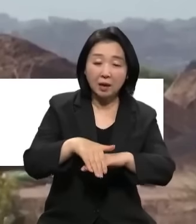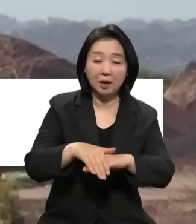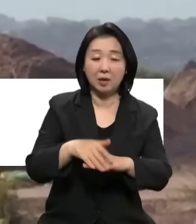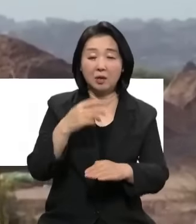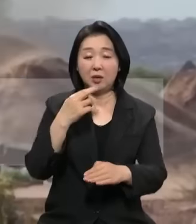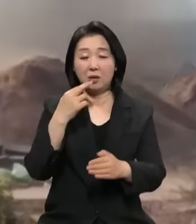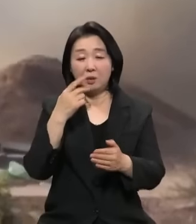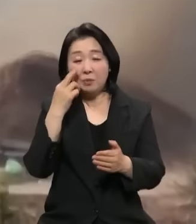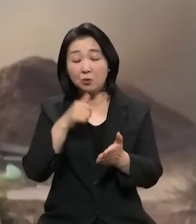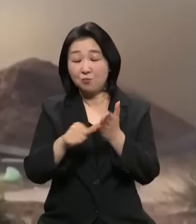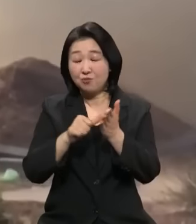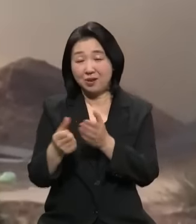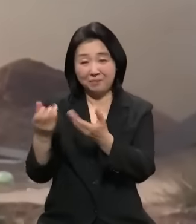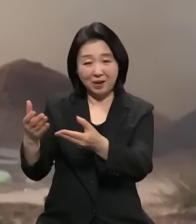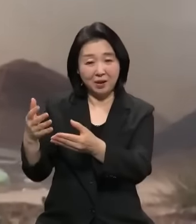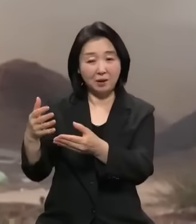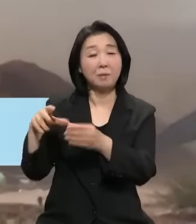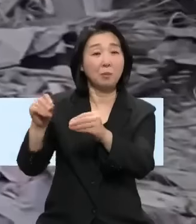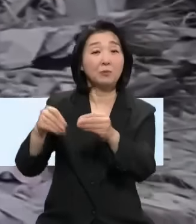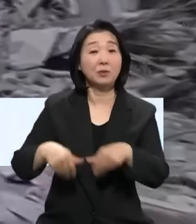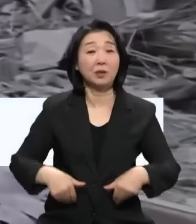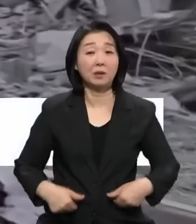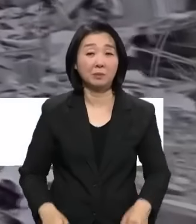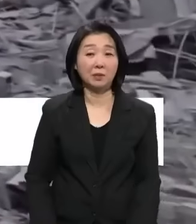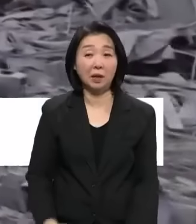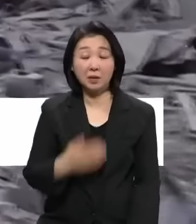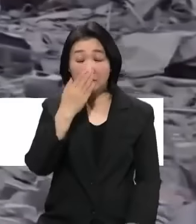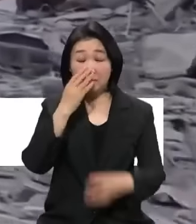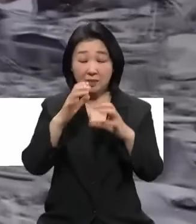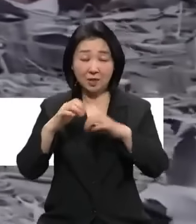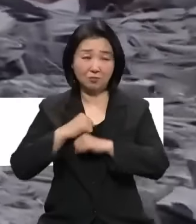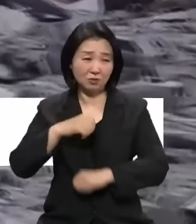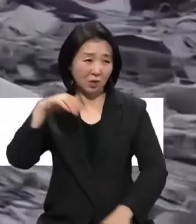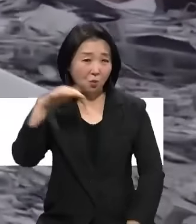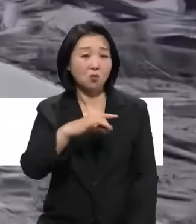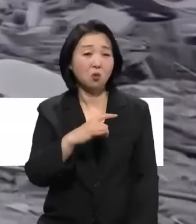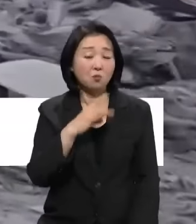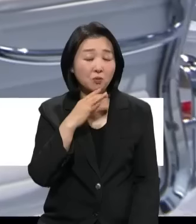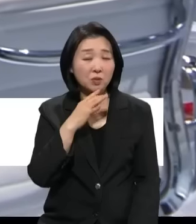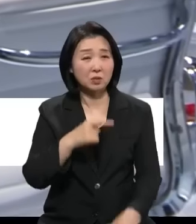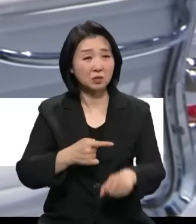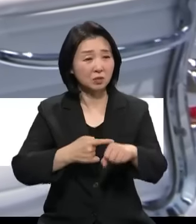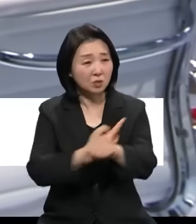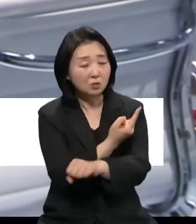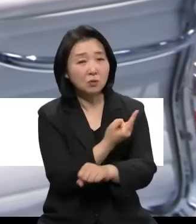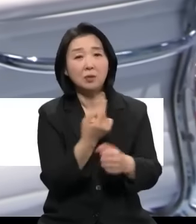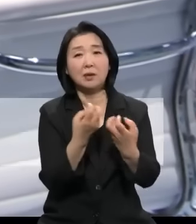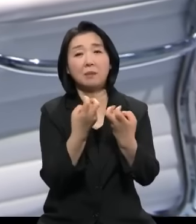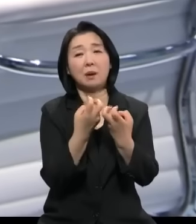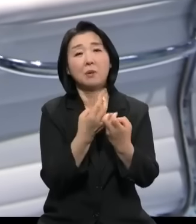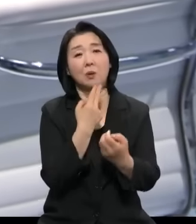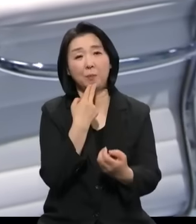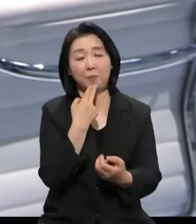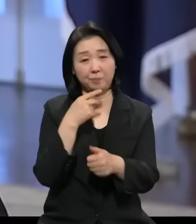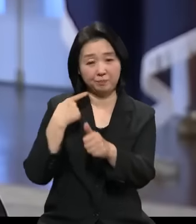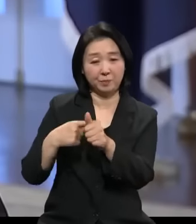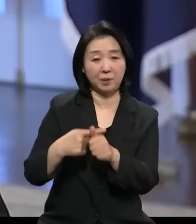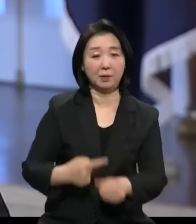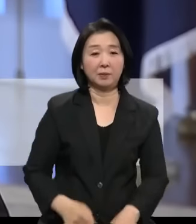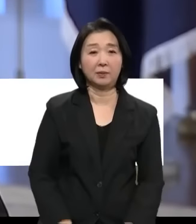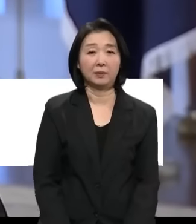했습니다 국무장관도 이스라엘이 군사공격 하려할 그 이후에 대한 대책은 없다고 지적했습니다